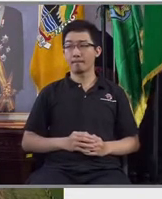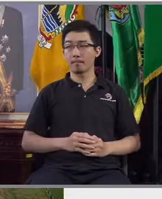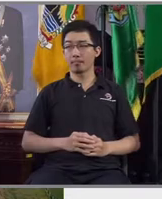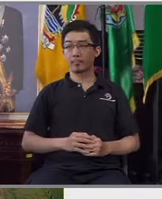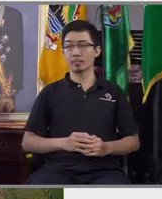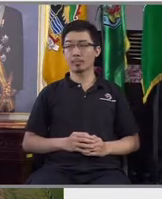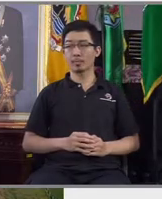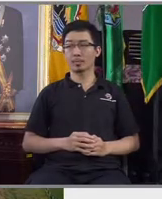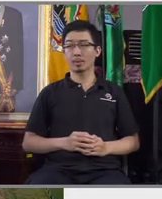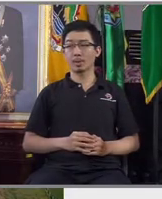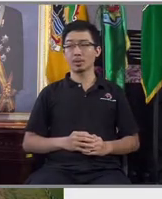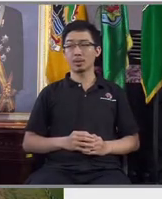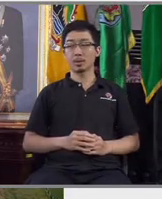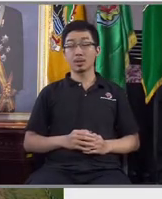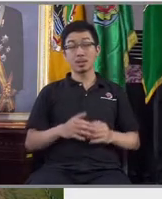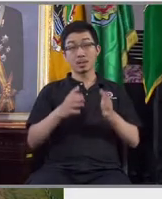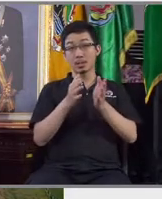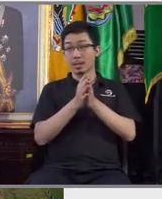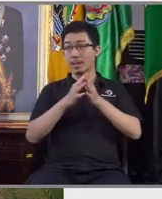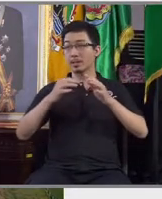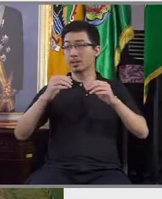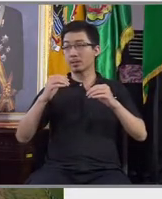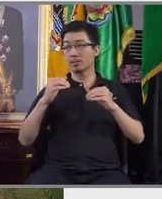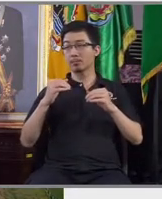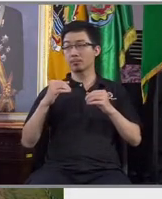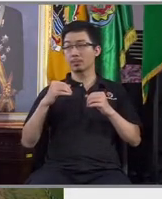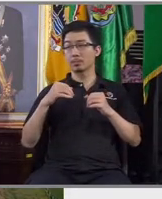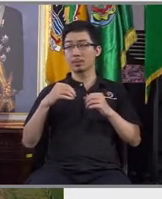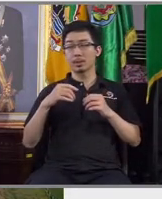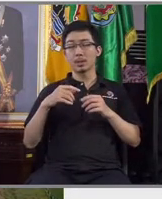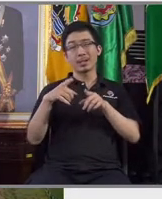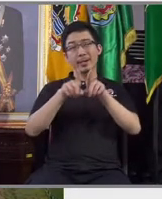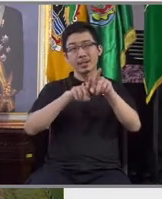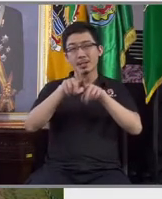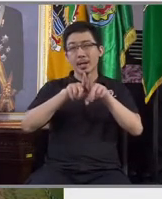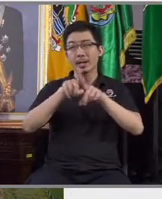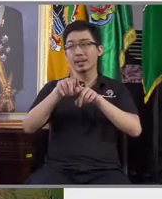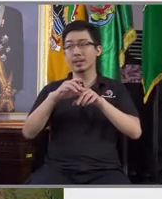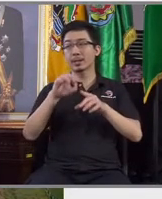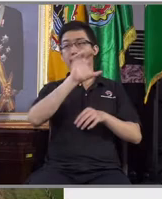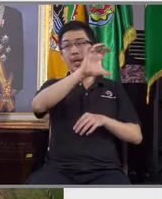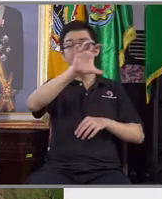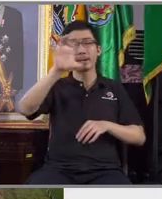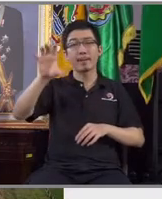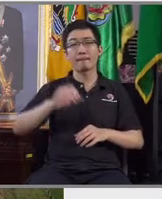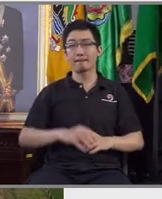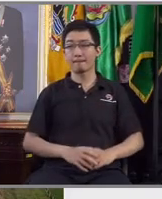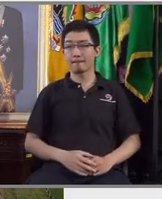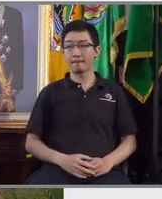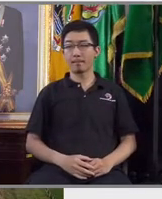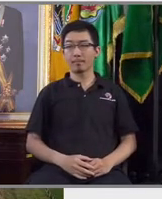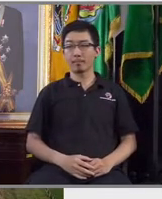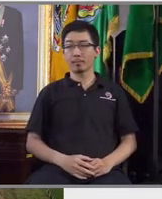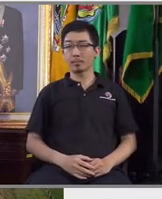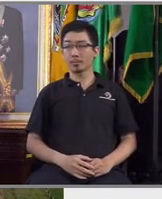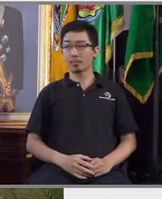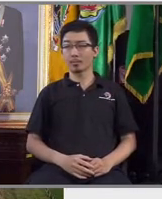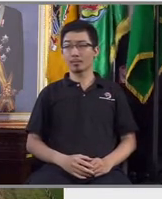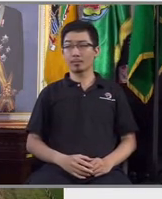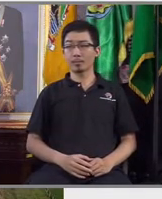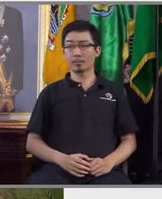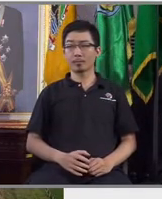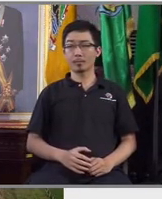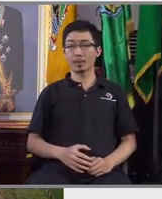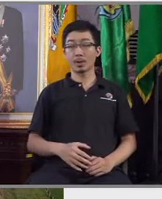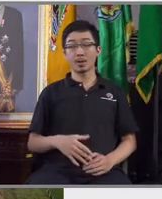Peningkatan daya dukung dan daya saing wilayah, pembangunan jaringan irigasi tersier dan embung, percepatan